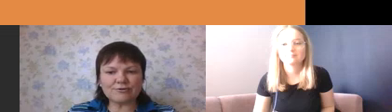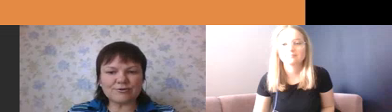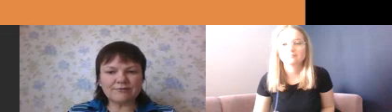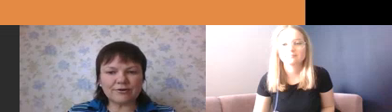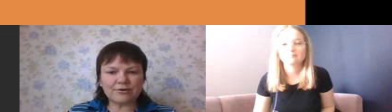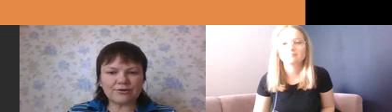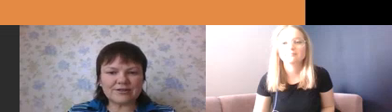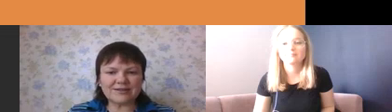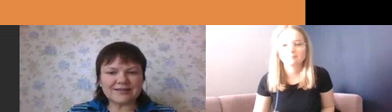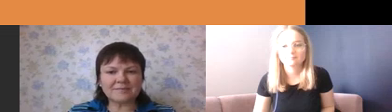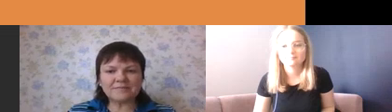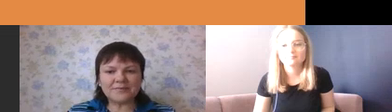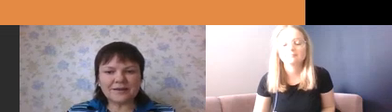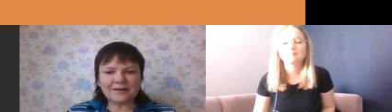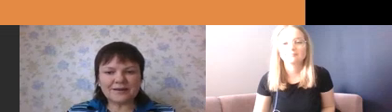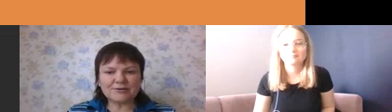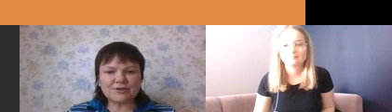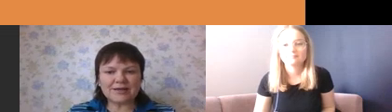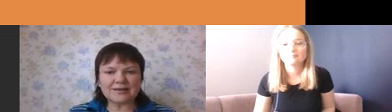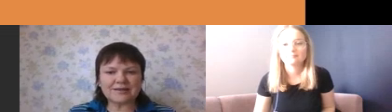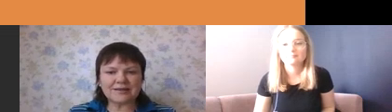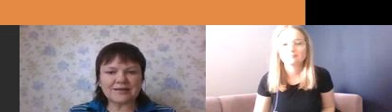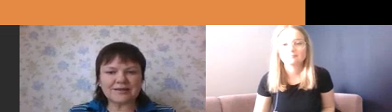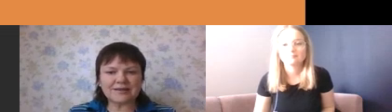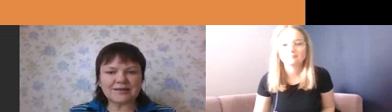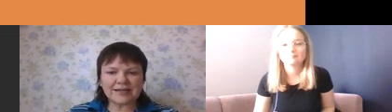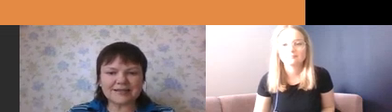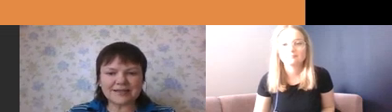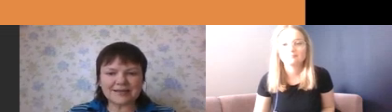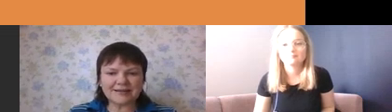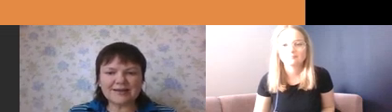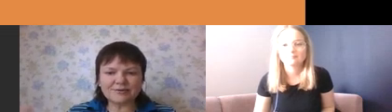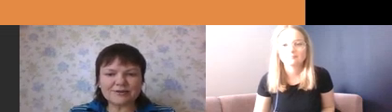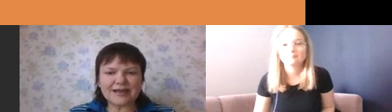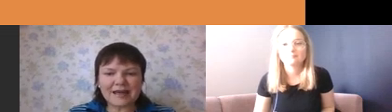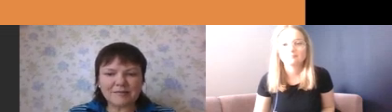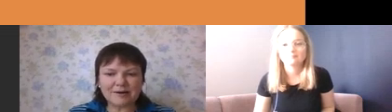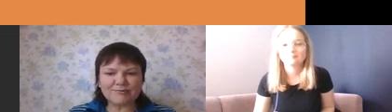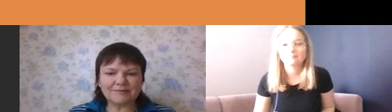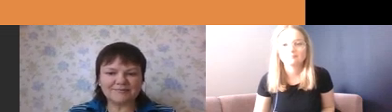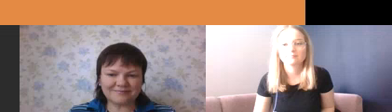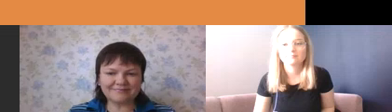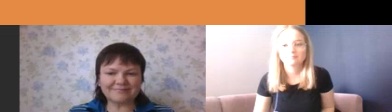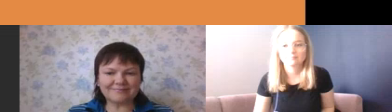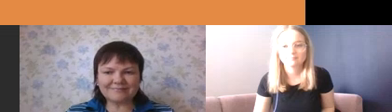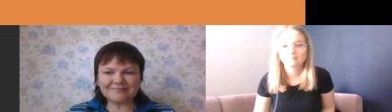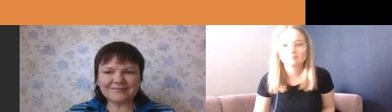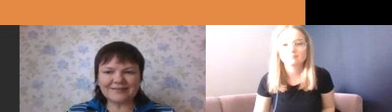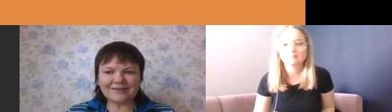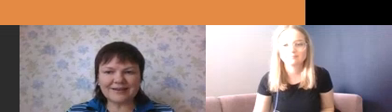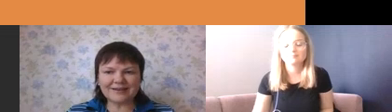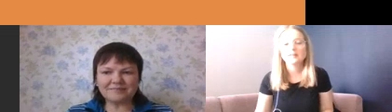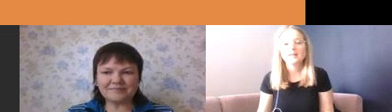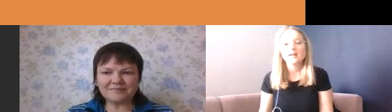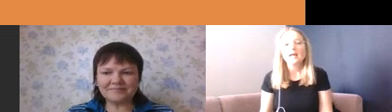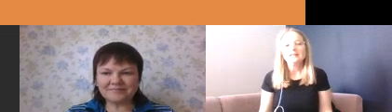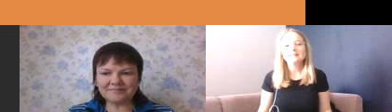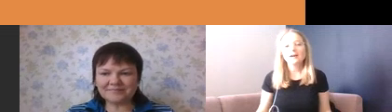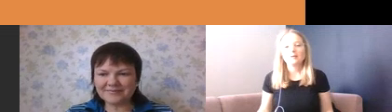IT-alal, oskus infot otsida. Ja oskus selliseid konkreetseid süsteeme luua.